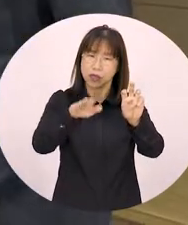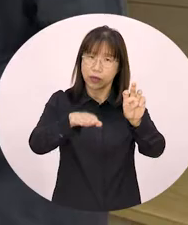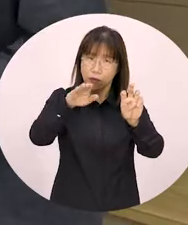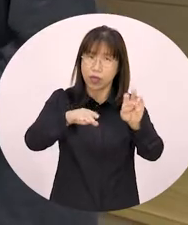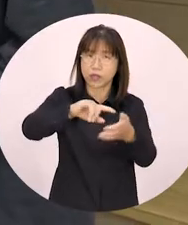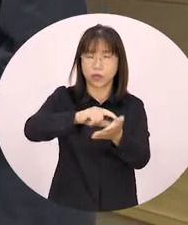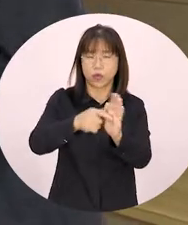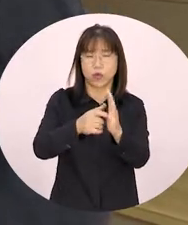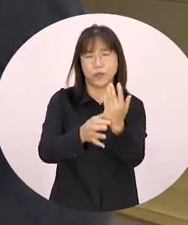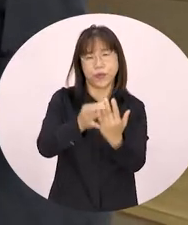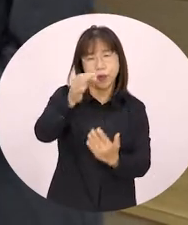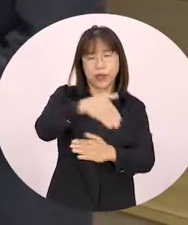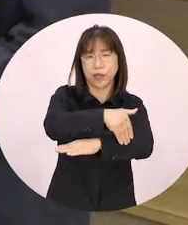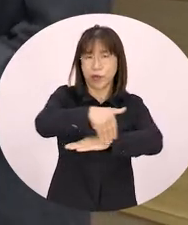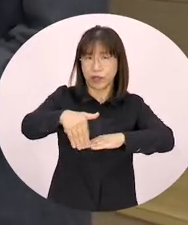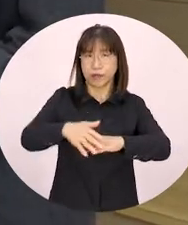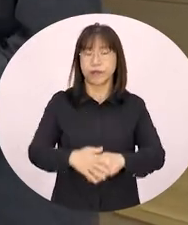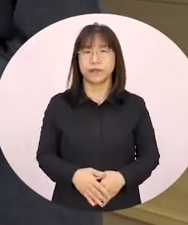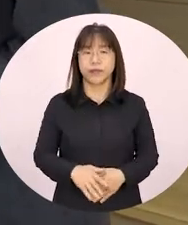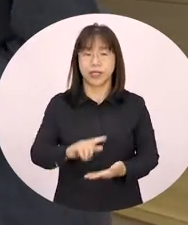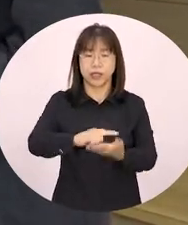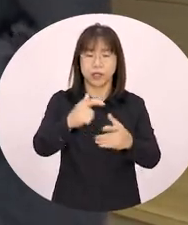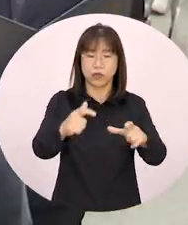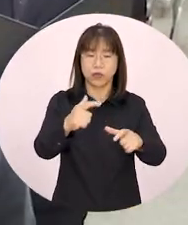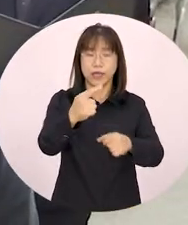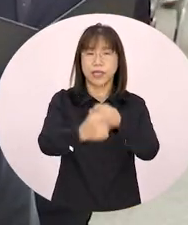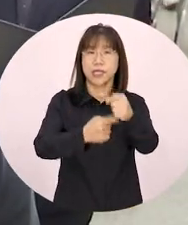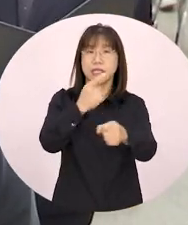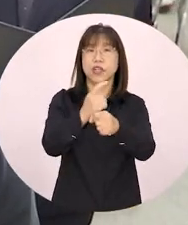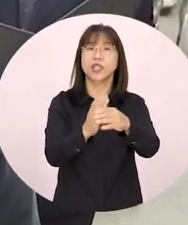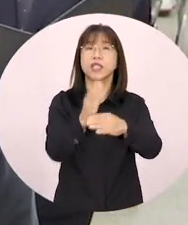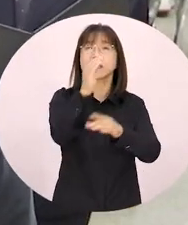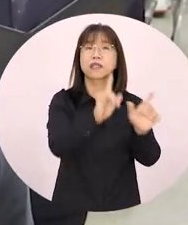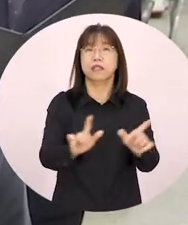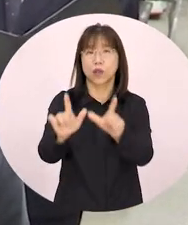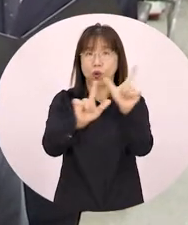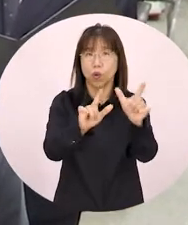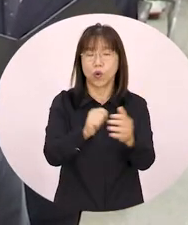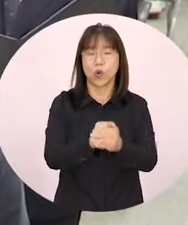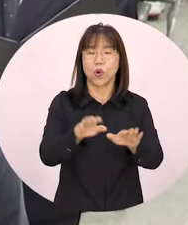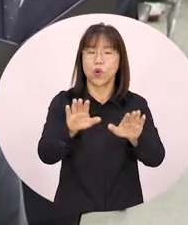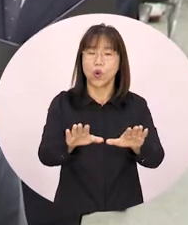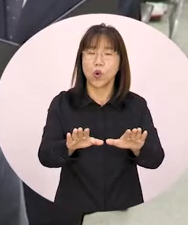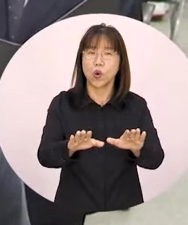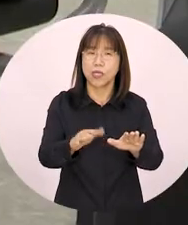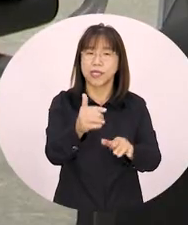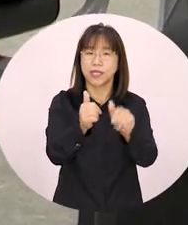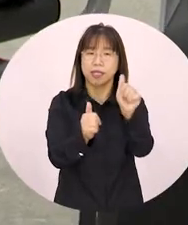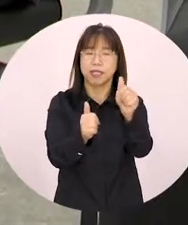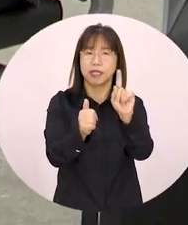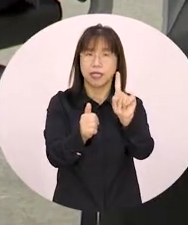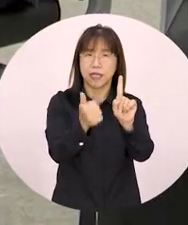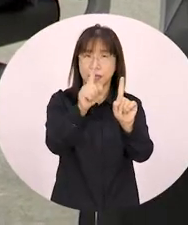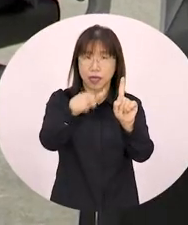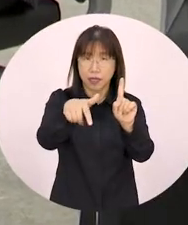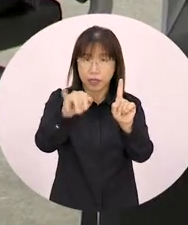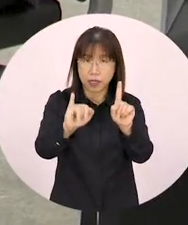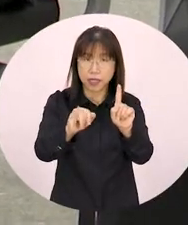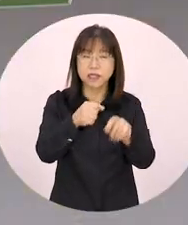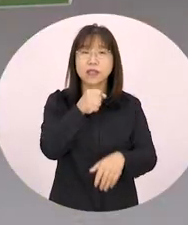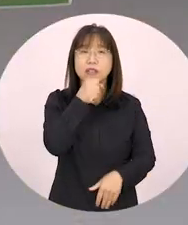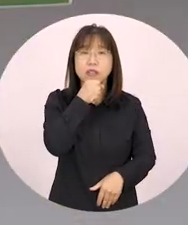내외를 행복 장학생으로 선발합니다. 강서구에 1년 이상 살고 있어야 하며 올해 1학기 성적을